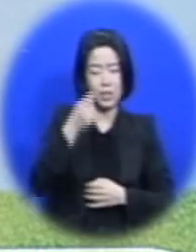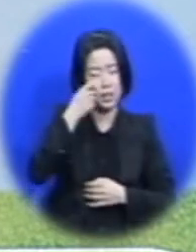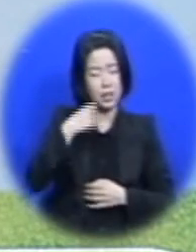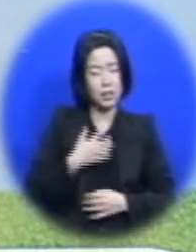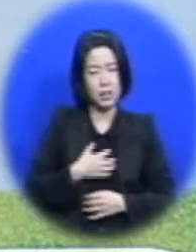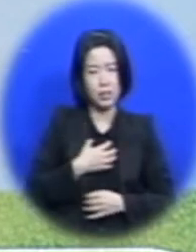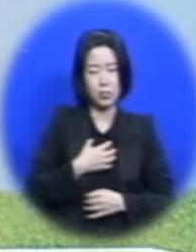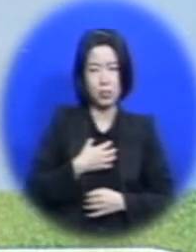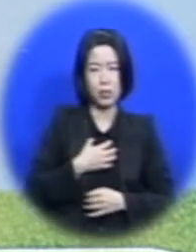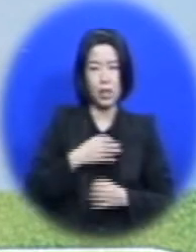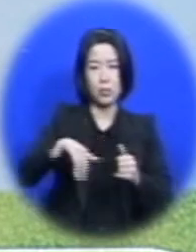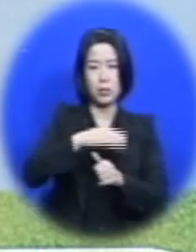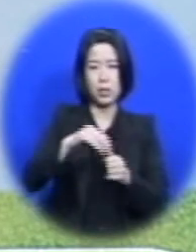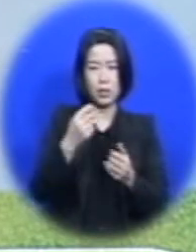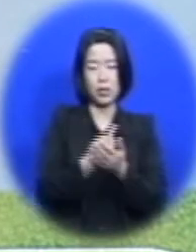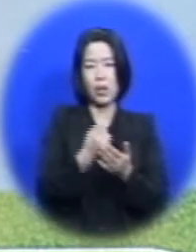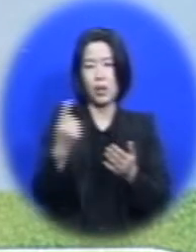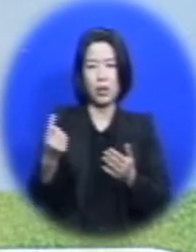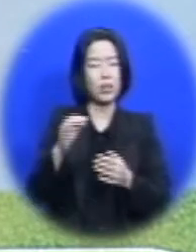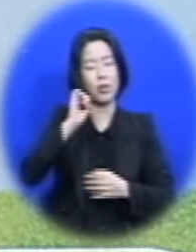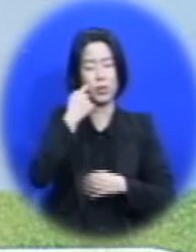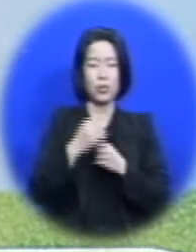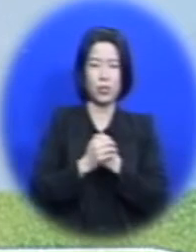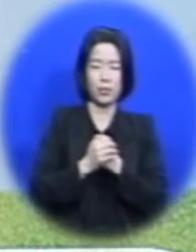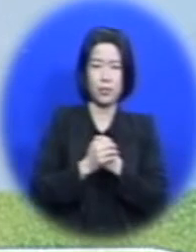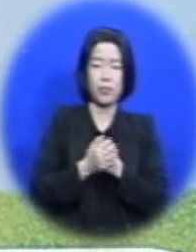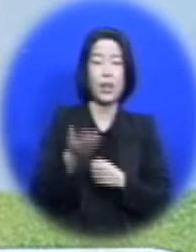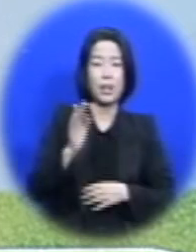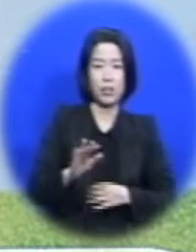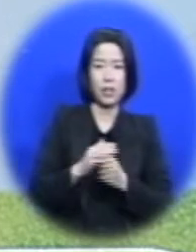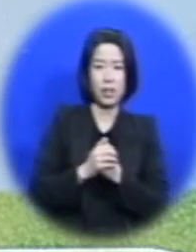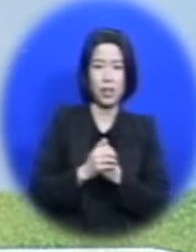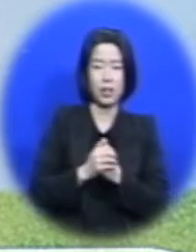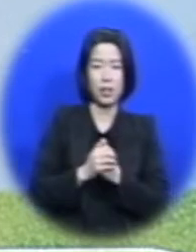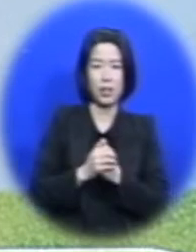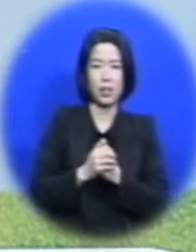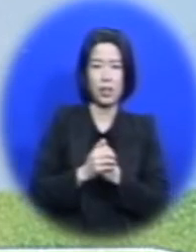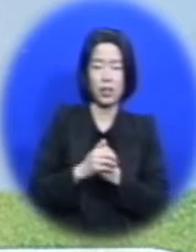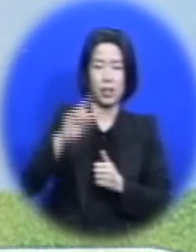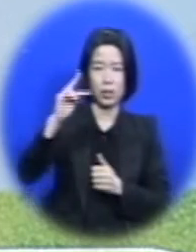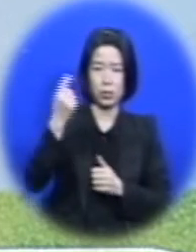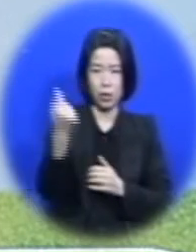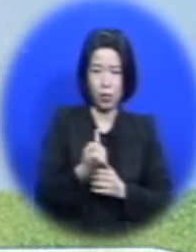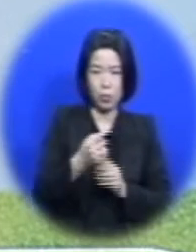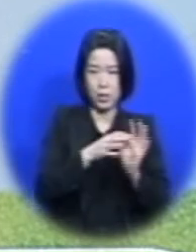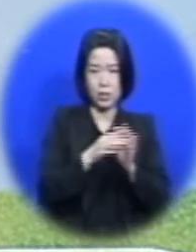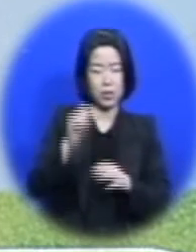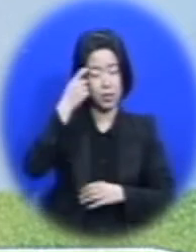모두에서 헤어 나오기가 어렵더라 고 자꾸 가 그런데 더라움에서 생각해보니까